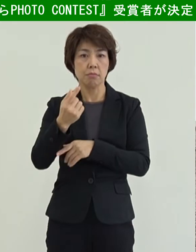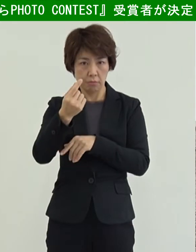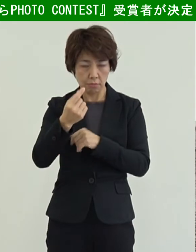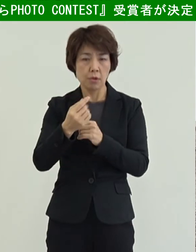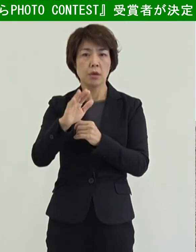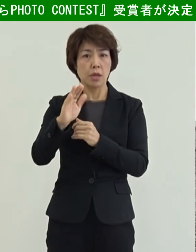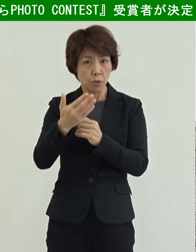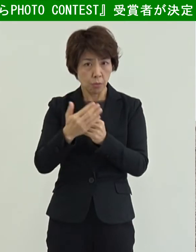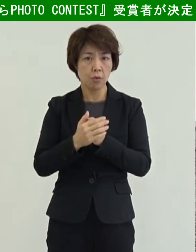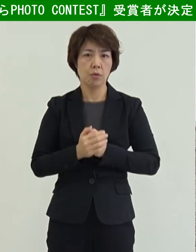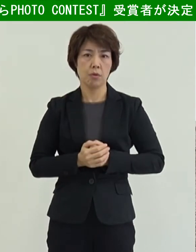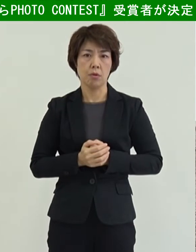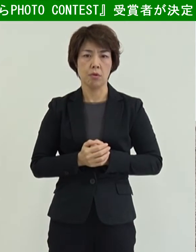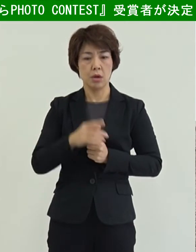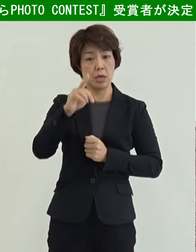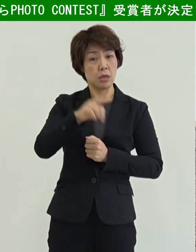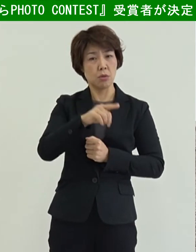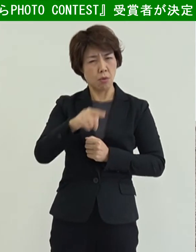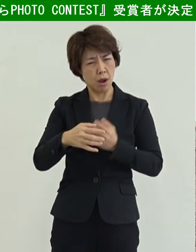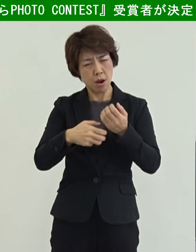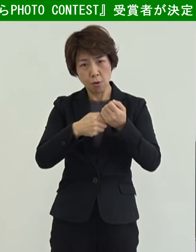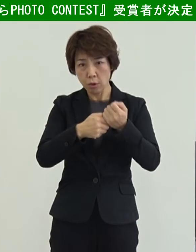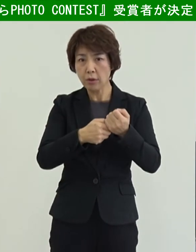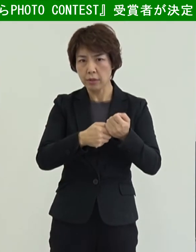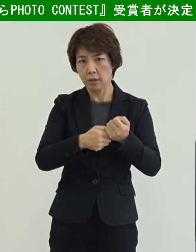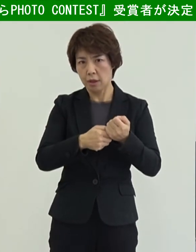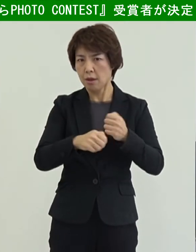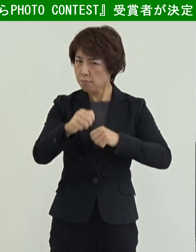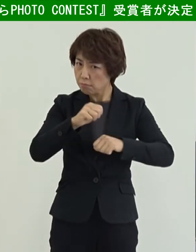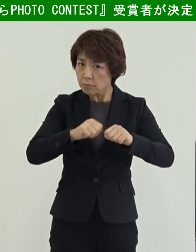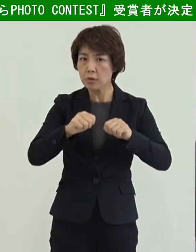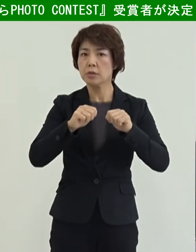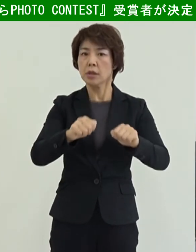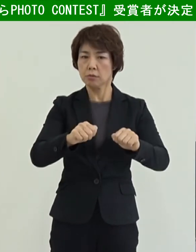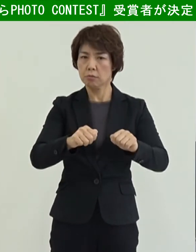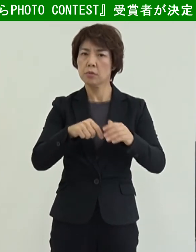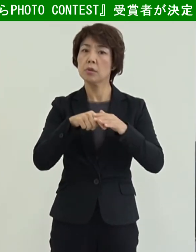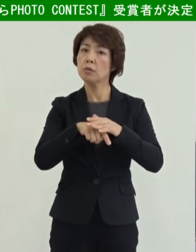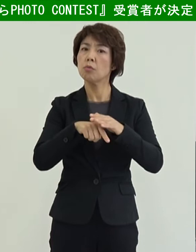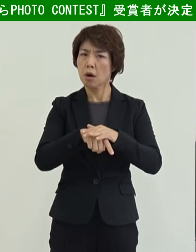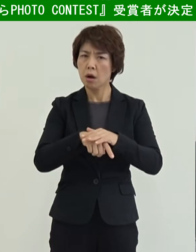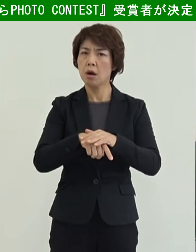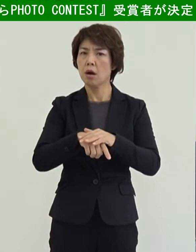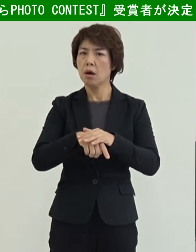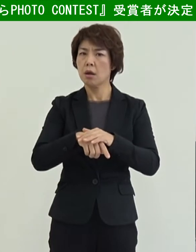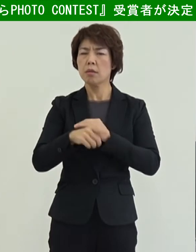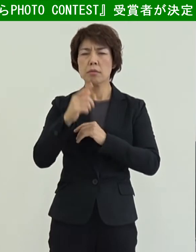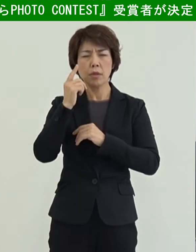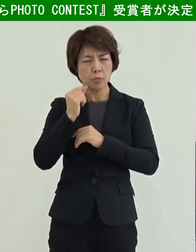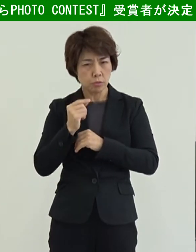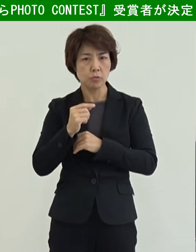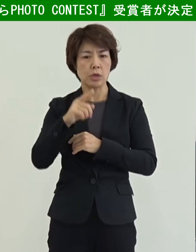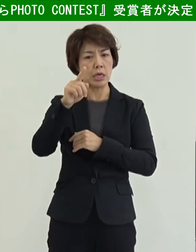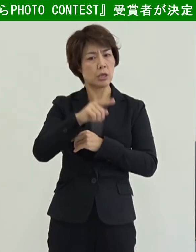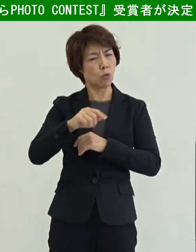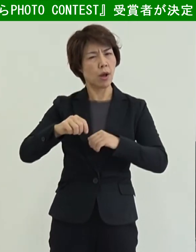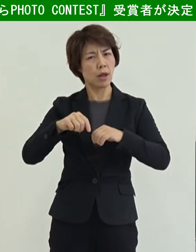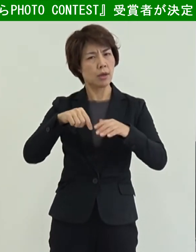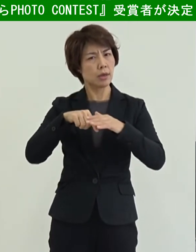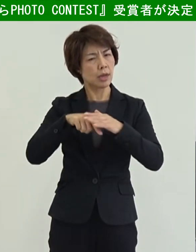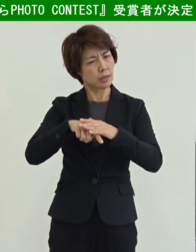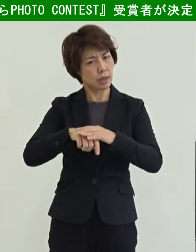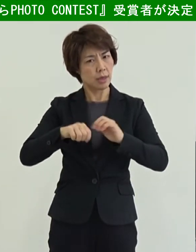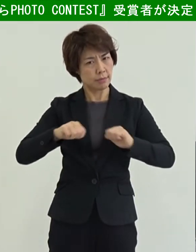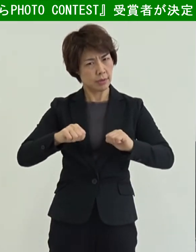それでもその人間がこだわってやってるっていうのはそのタマ数の人間がなぜ生きているのかっていうその